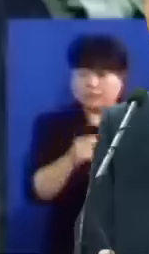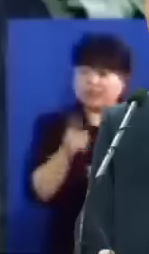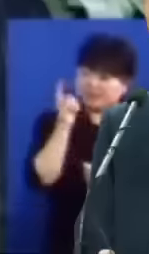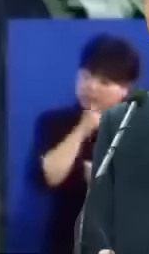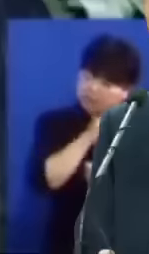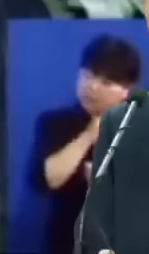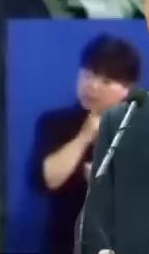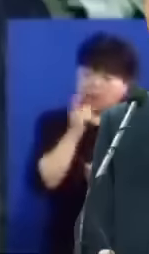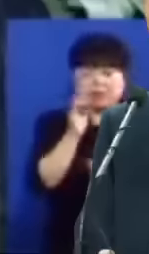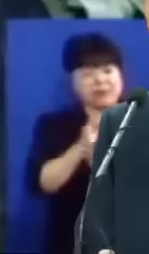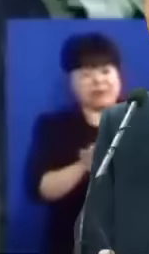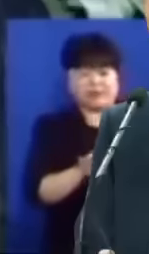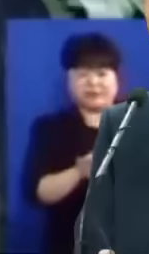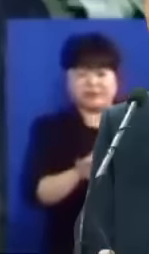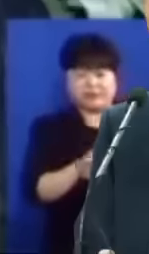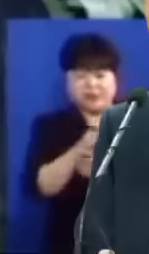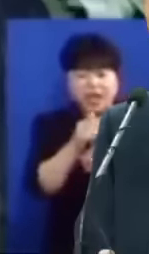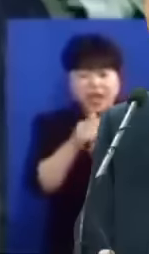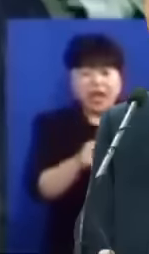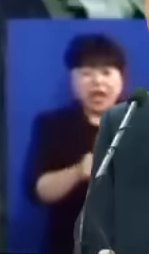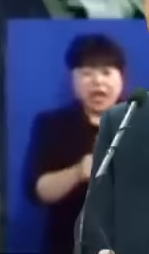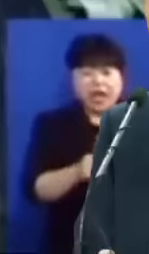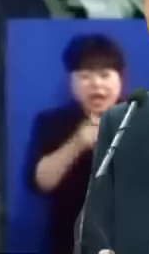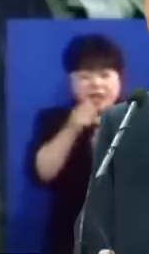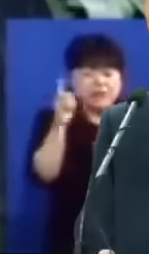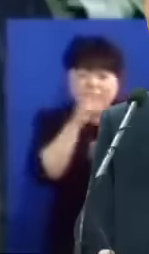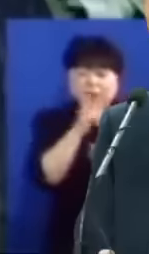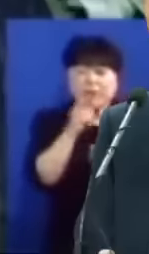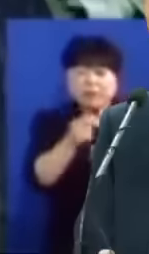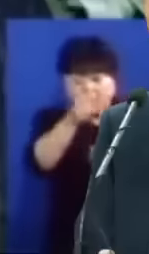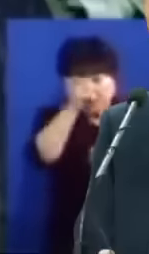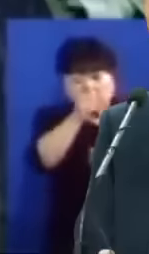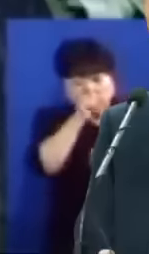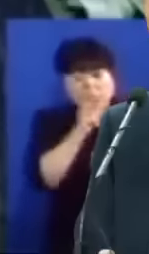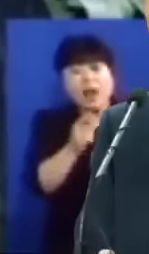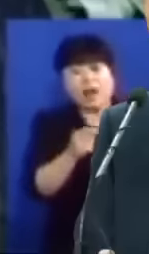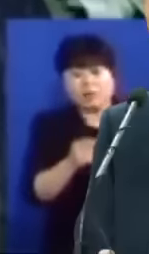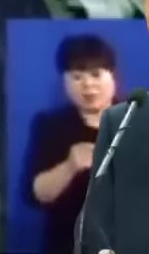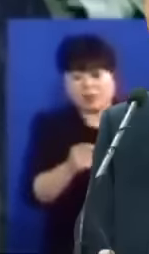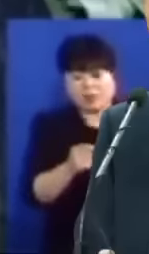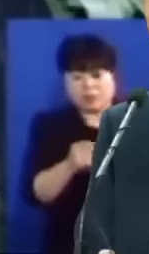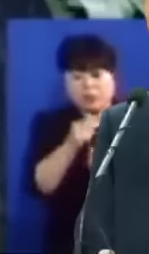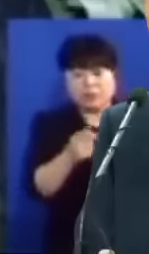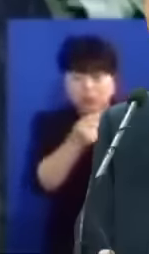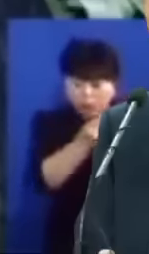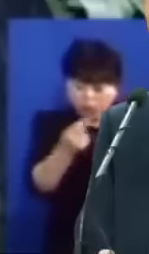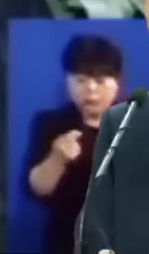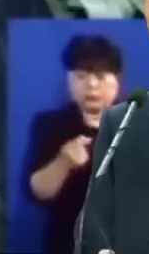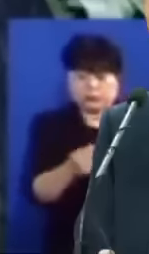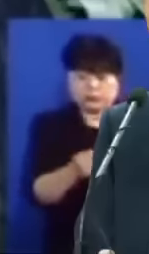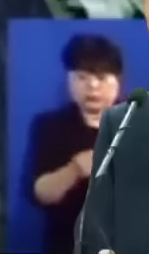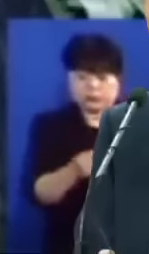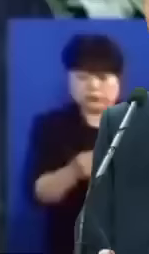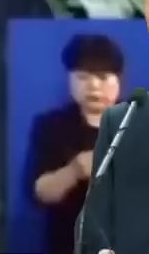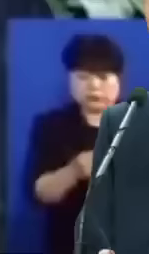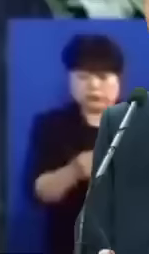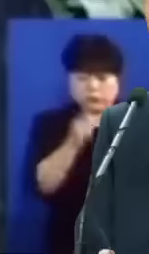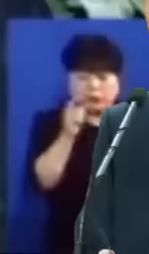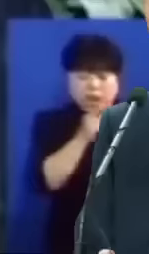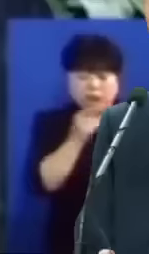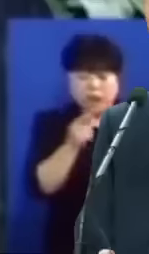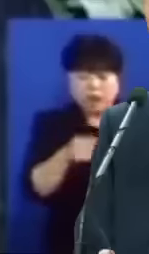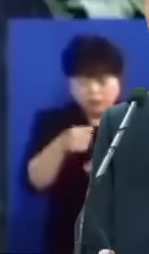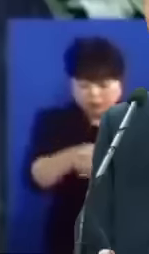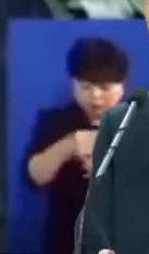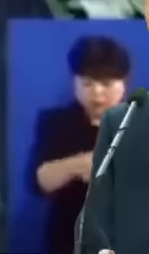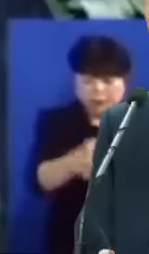좋다 그렇게 말할 수 있고 하나님이 안 좋다 그런 것을 아담은 좋다고 말할 수가 있기 때문에 하나님과 똑같이 동등하게 선악을